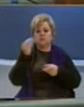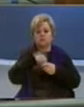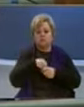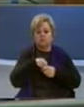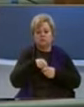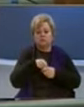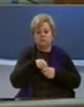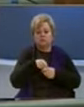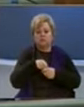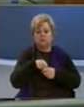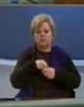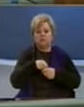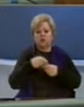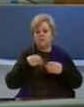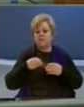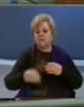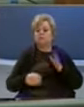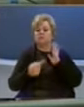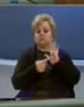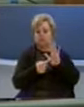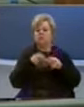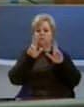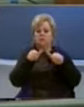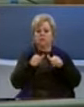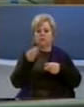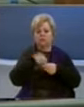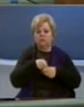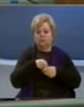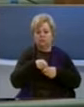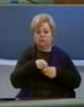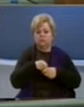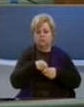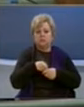mënyrë që me profesionalizmin e tyre dëshmohet që ata mund të jenë pjesë e procesit.